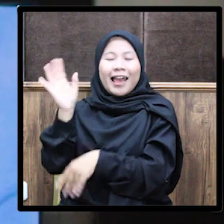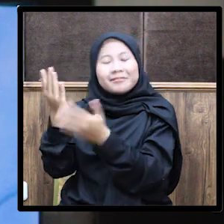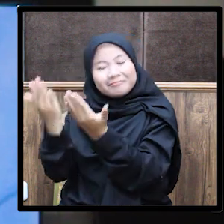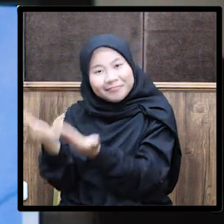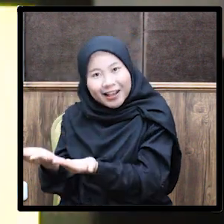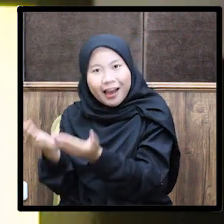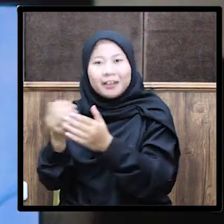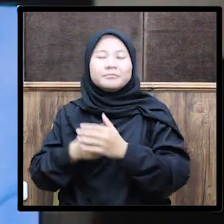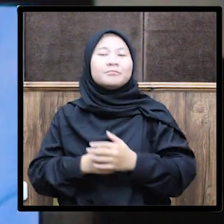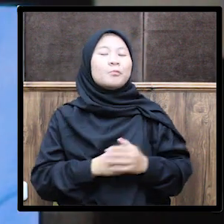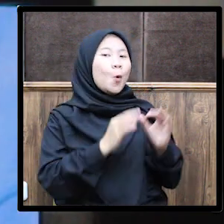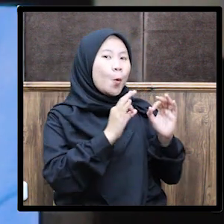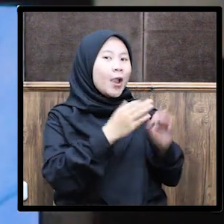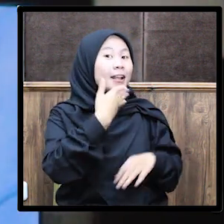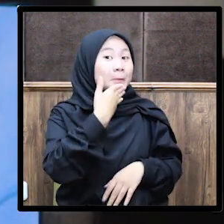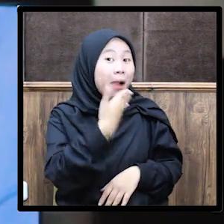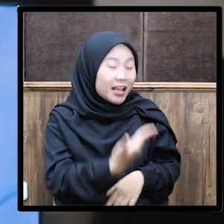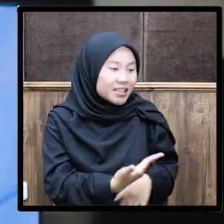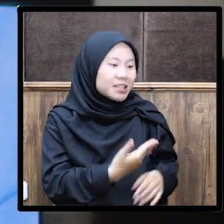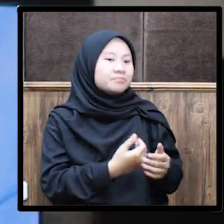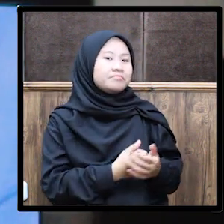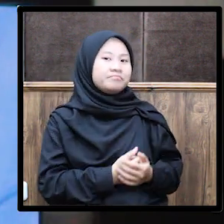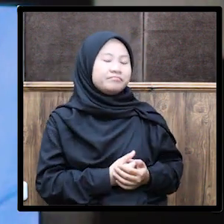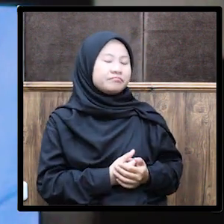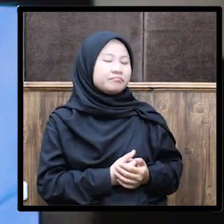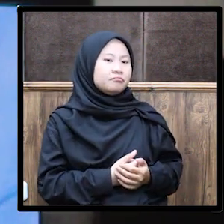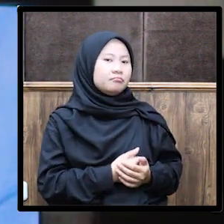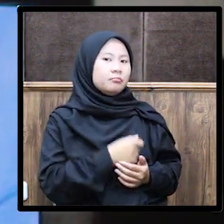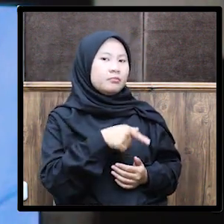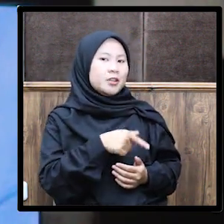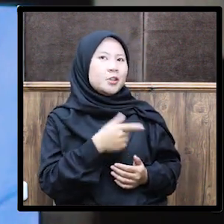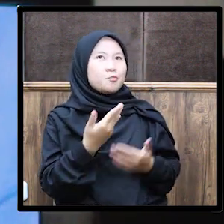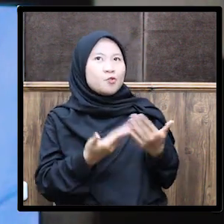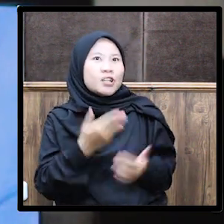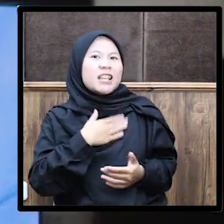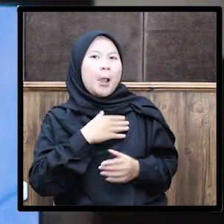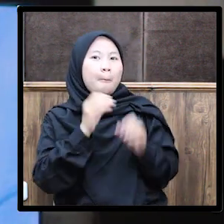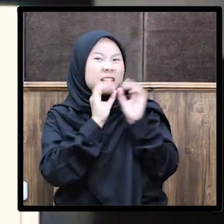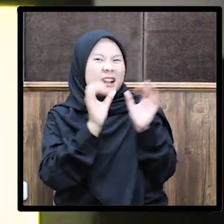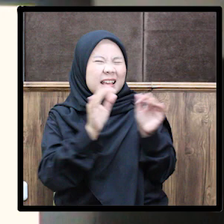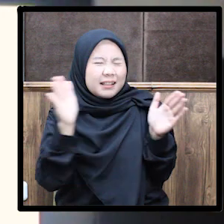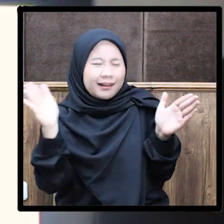Joni. Terima kasih. Ini secara ringkas sebetulnya